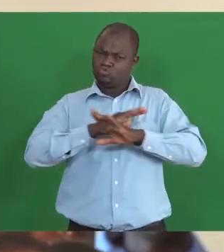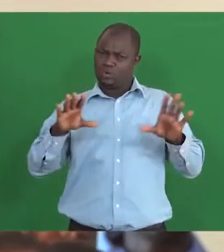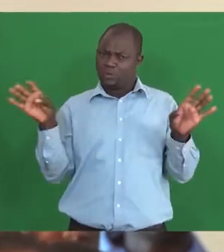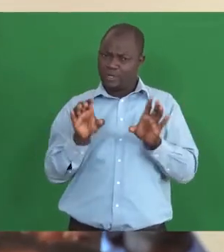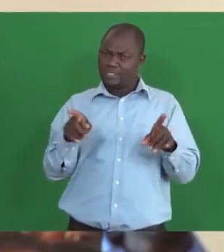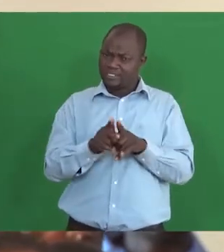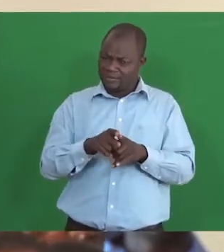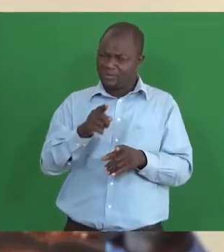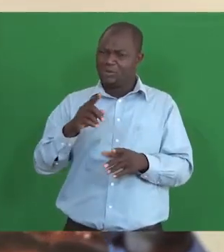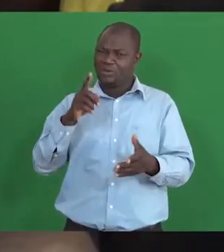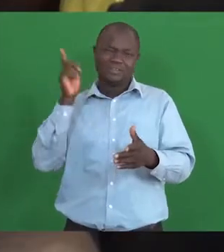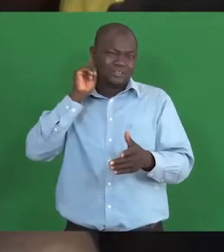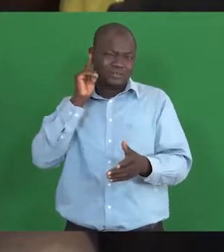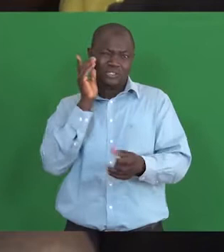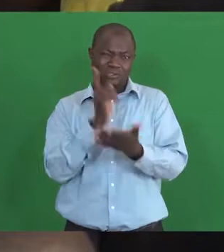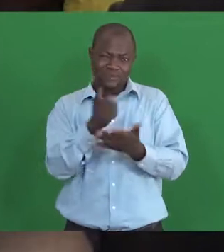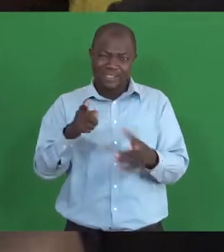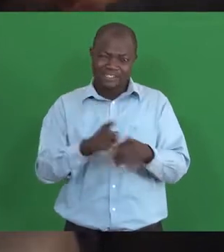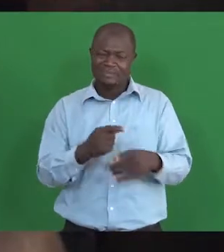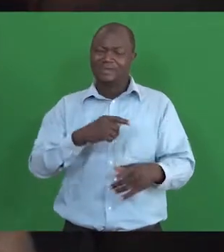mambo anoita dumbu nekudya mbudzi.